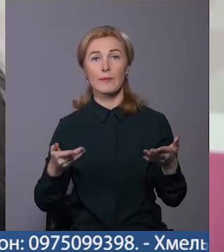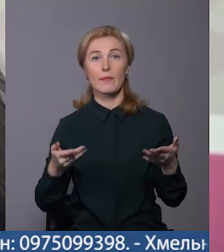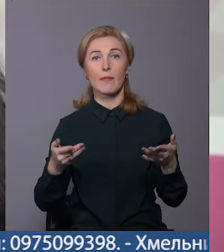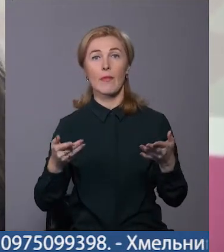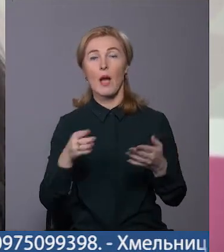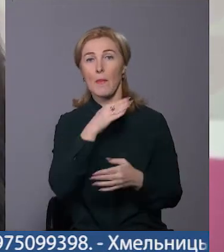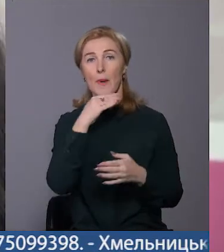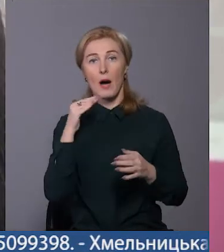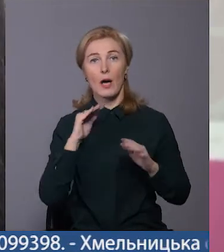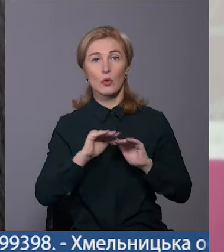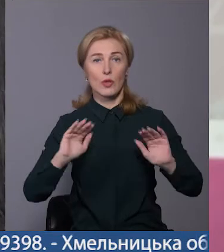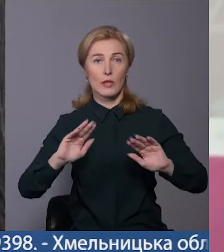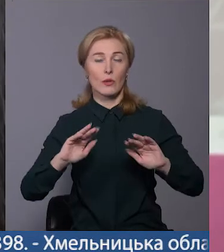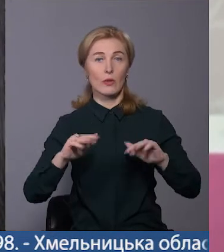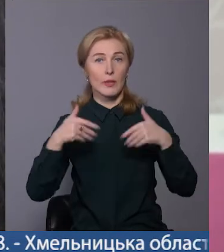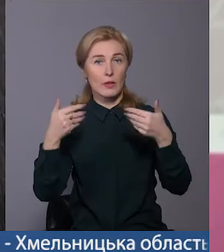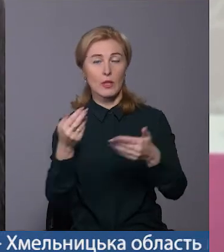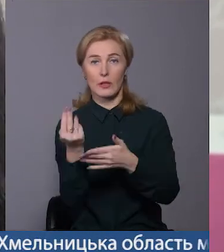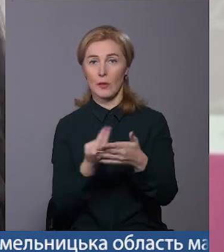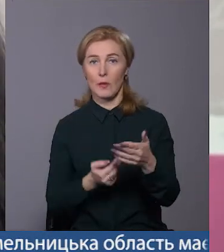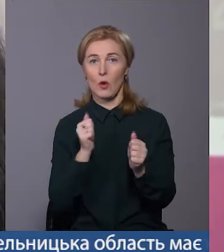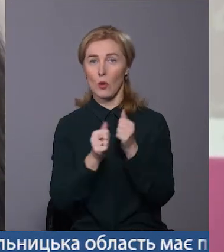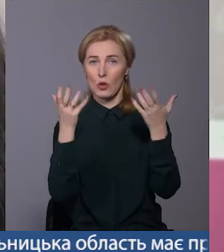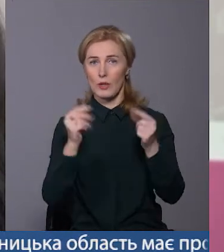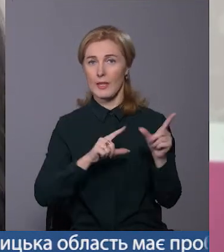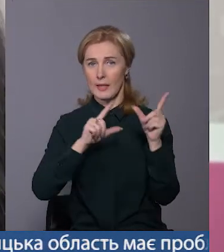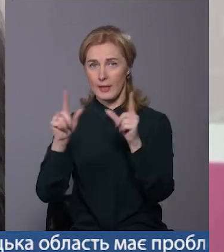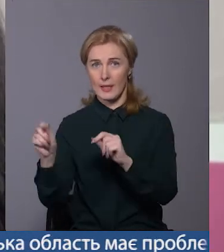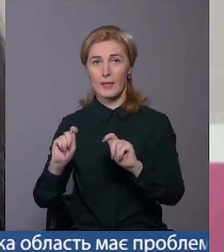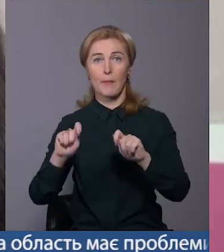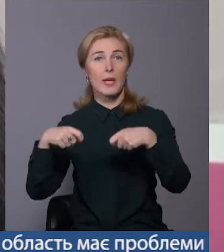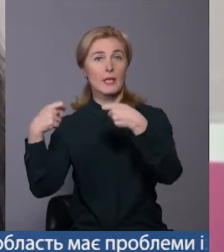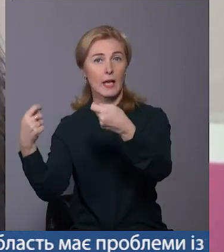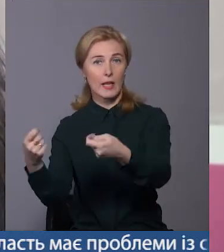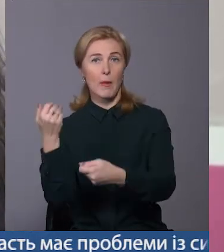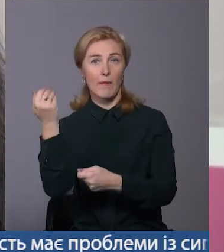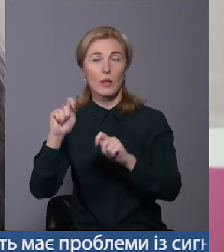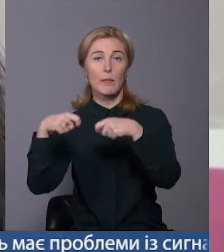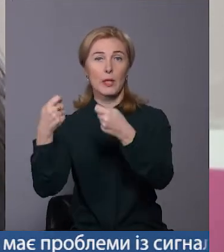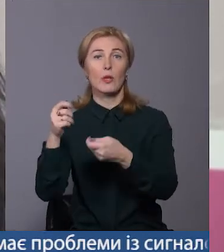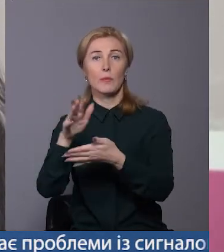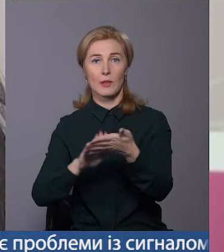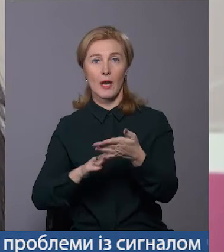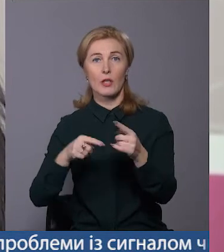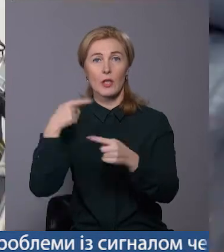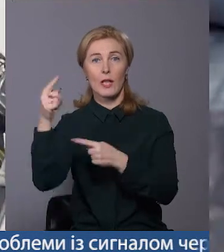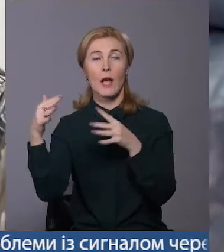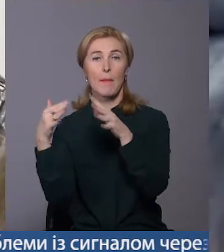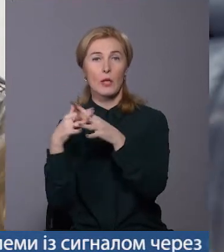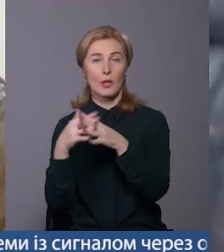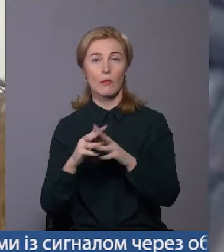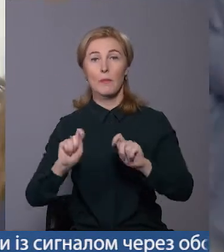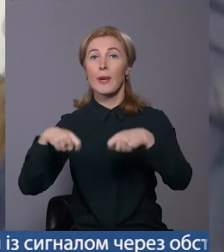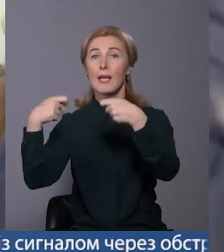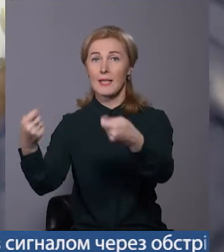діток намалювало. І кожен день ми їздимо до волонтерів і завозимо малюнки, а вони вже передають далі туди, на передову.